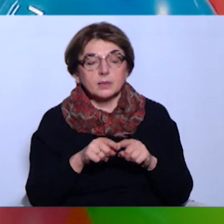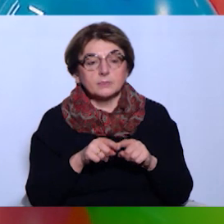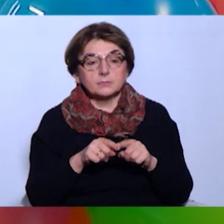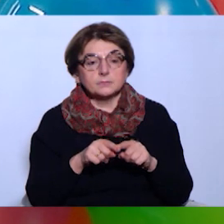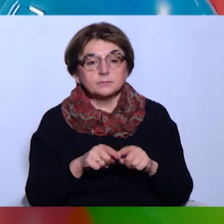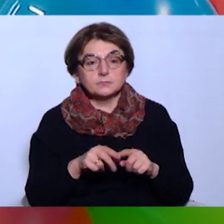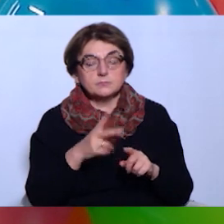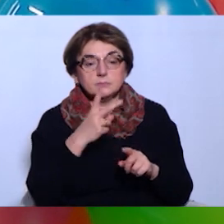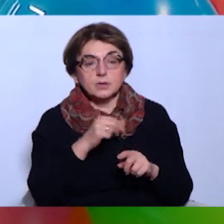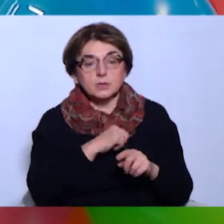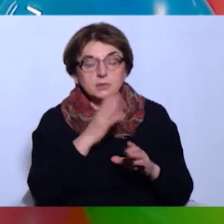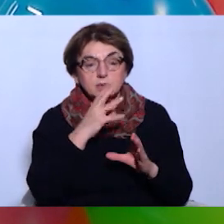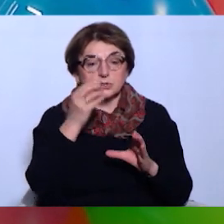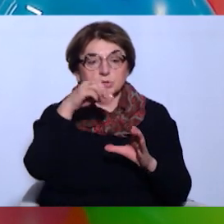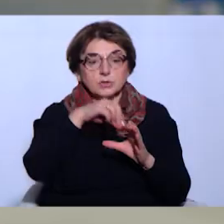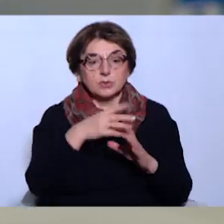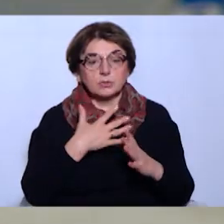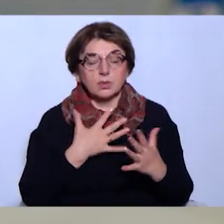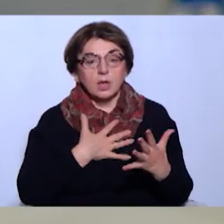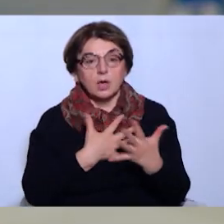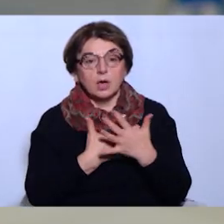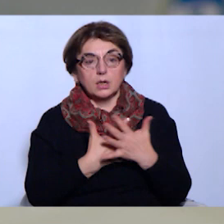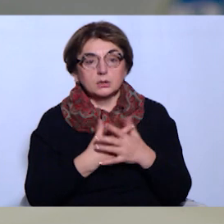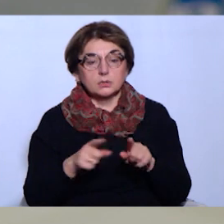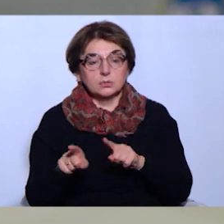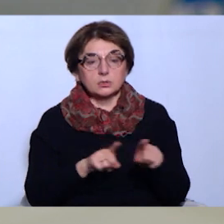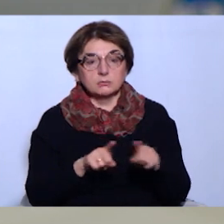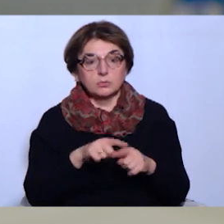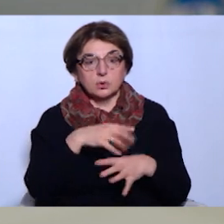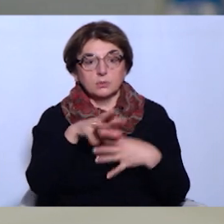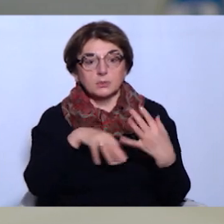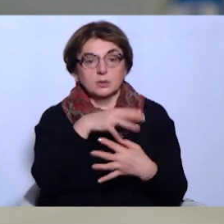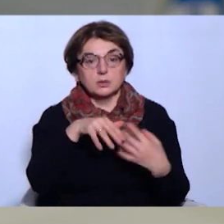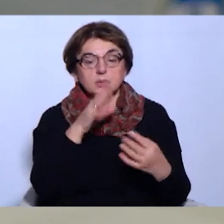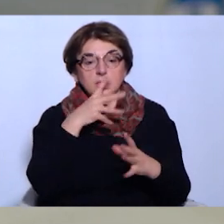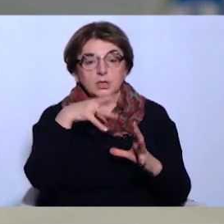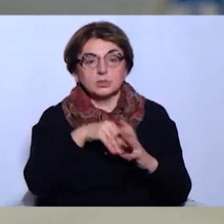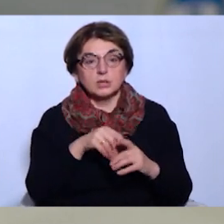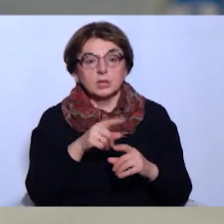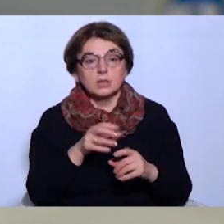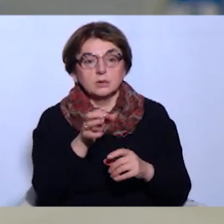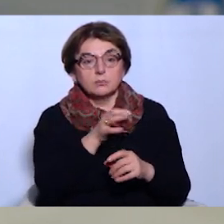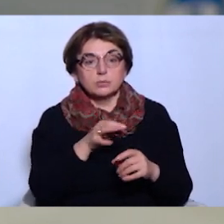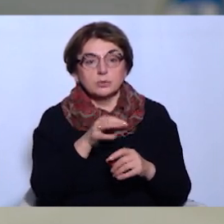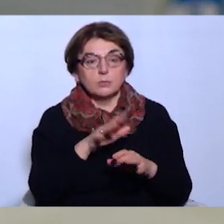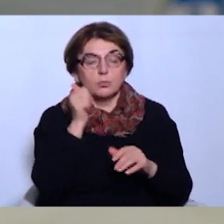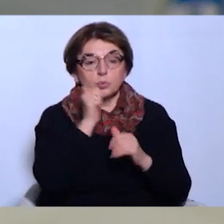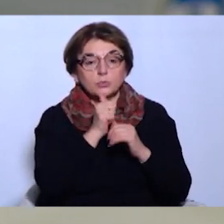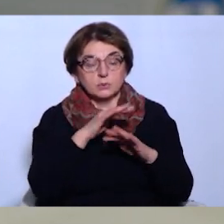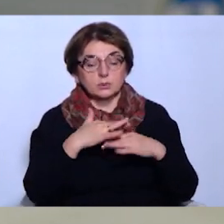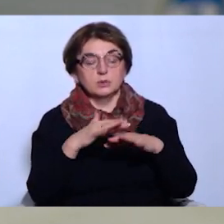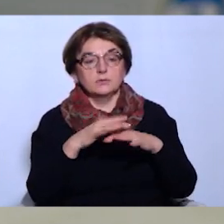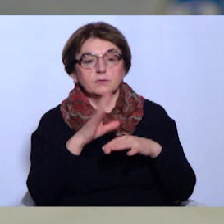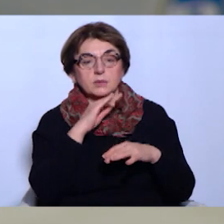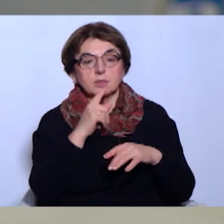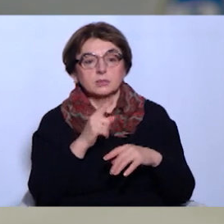შენახავ თუ რა ენერგიულად ურთიერთქმედებს ნატრიუმის ნაჭერიც წყალთან. ეს ბურთულა მუდმივად